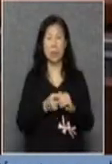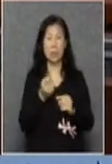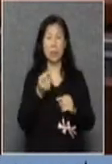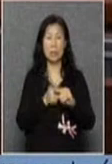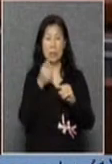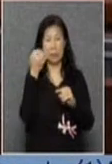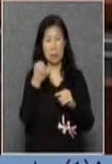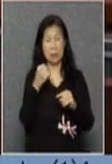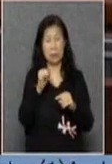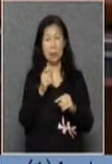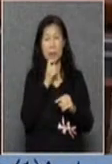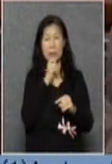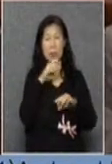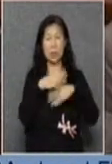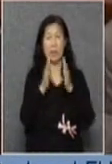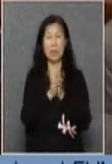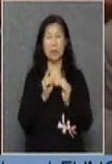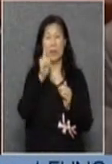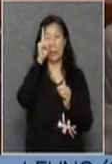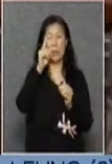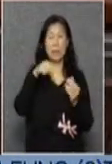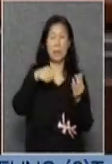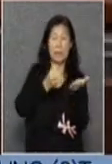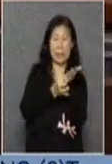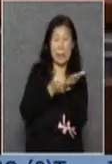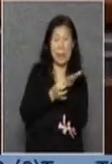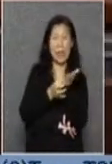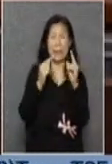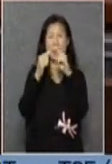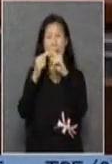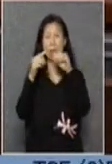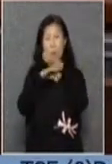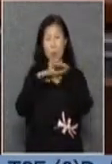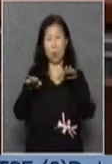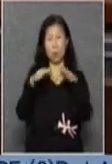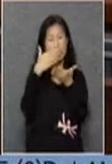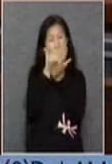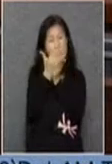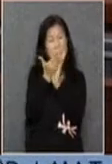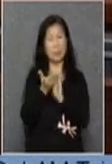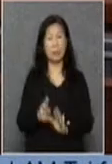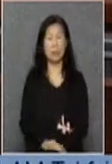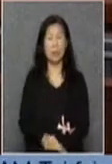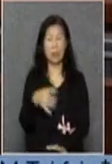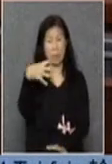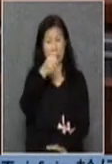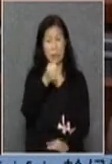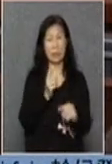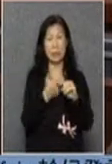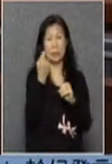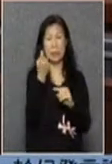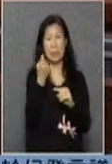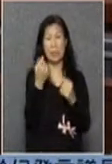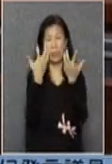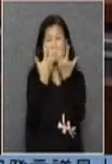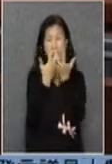嘅，係違反我哋嘅天時、地利，甚至係人和嘅因素。主席，一啲簡單嘅數字我哋可以睇到